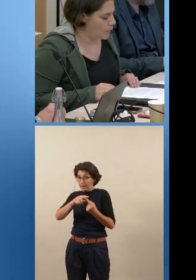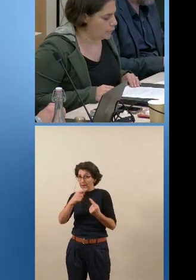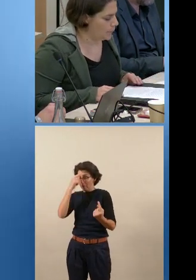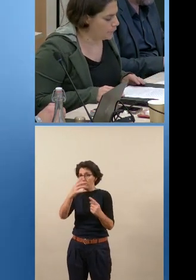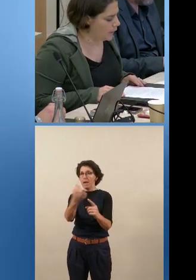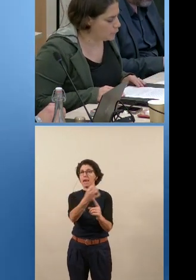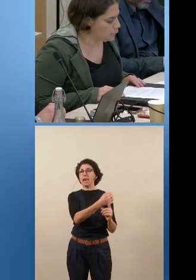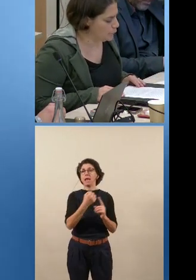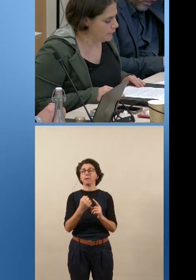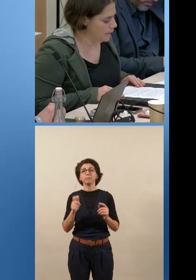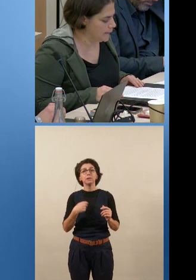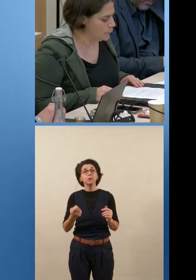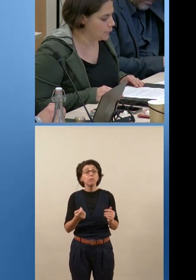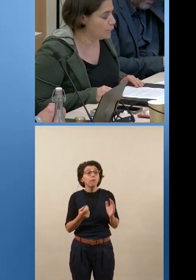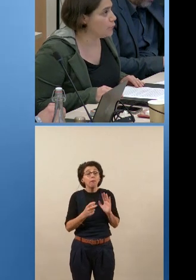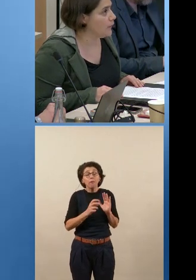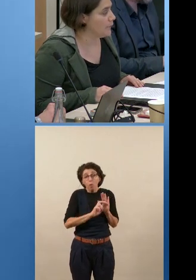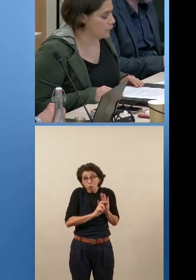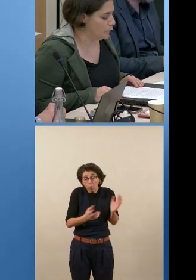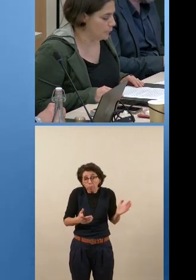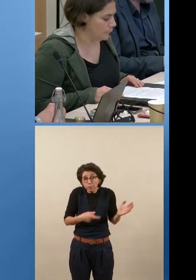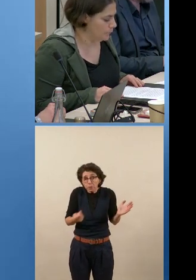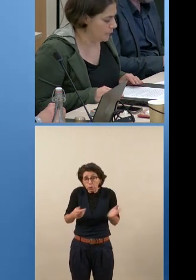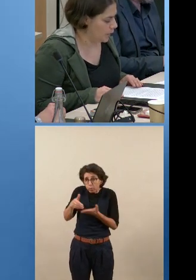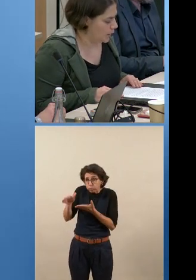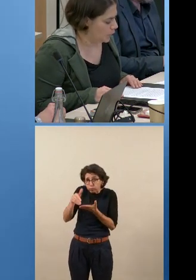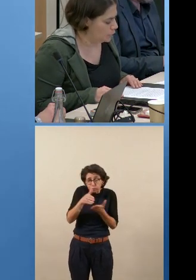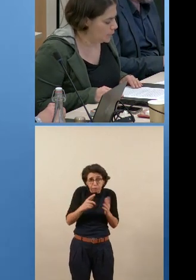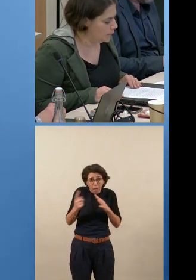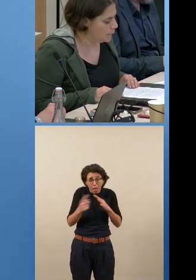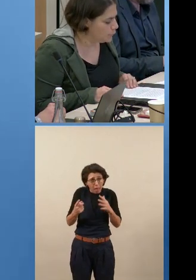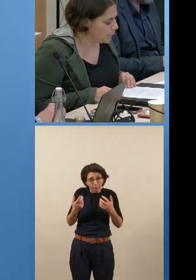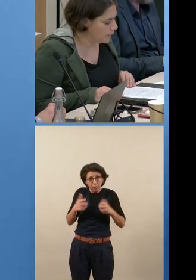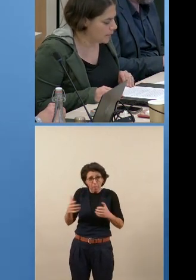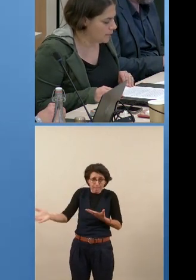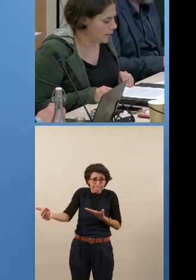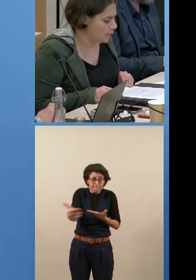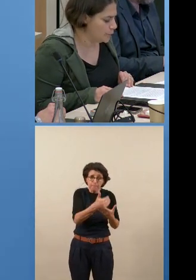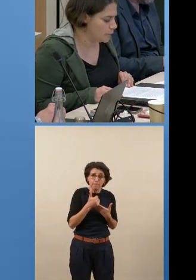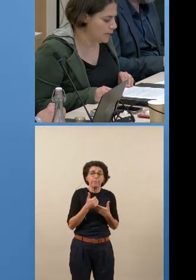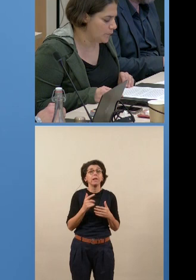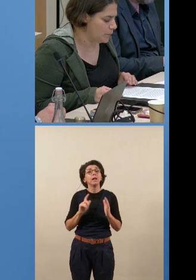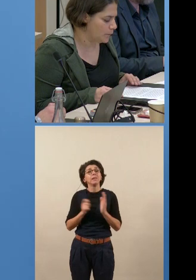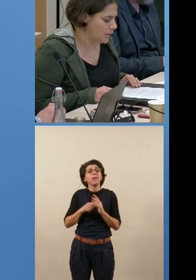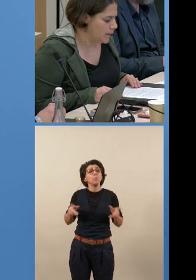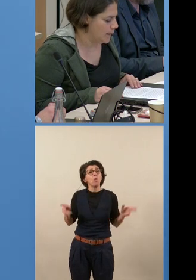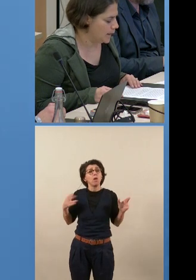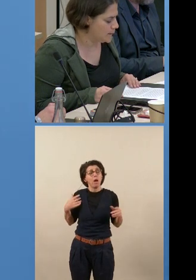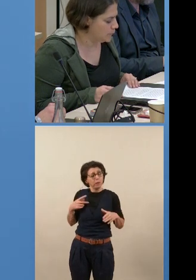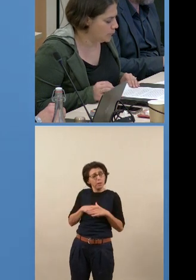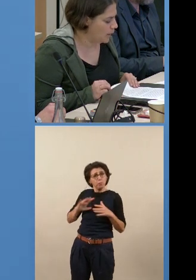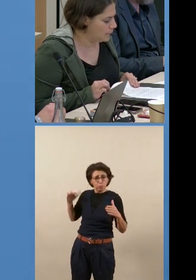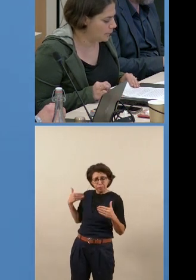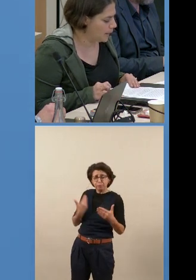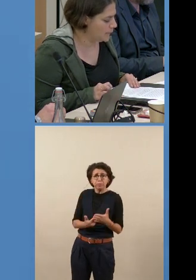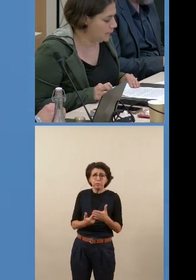Grenoble sera toujours une ville qui lutte contre toutes les exclusions depuis le début du mandat la lutte contre l'isolement et l'accès